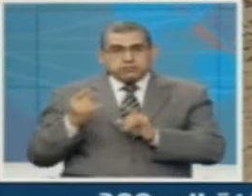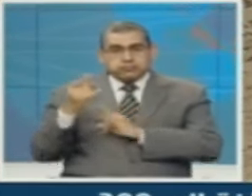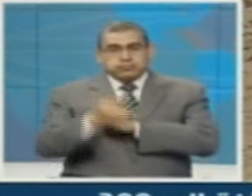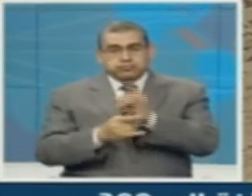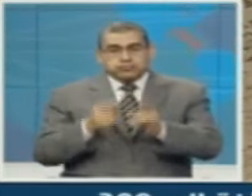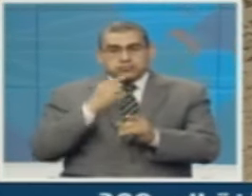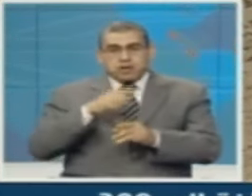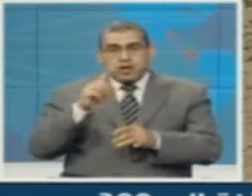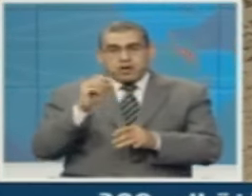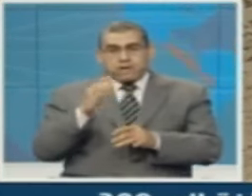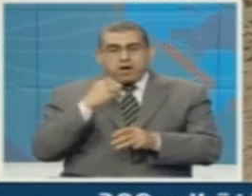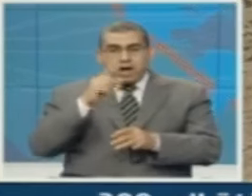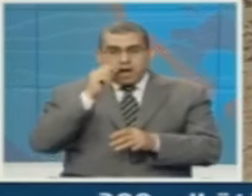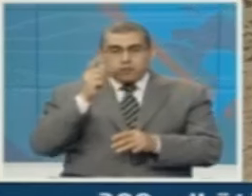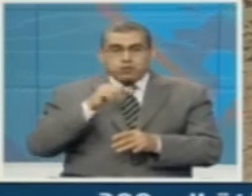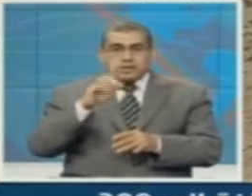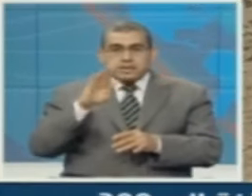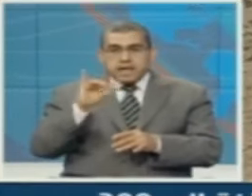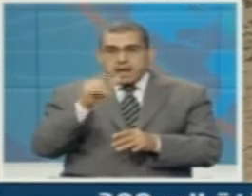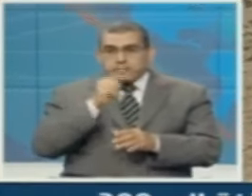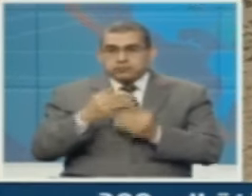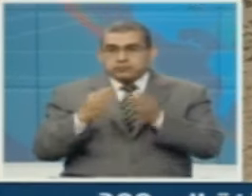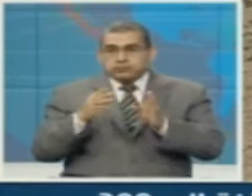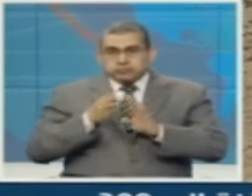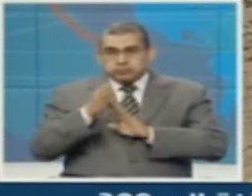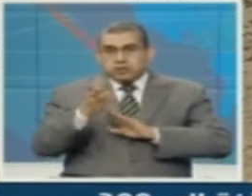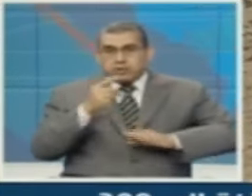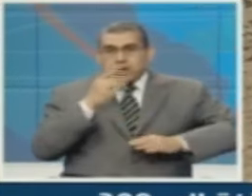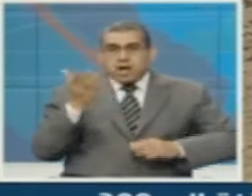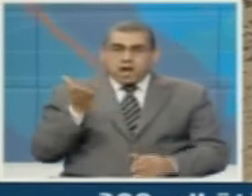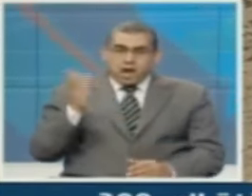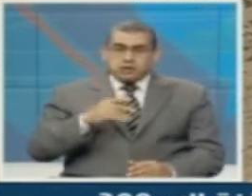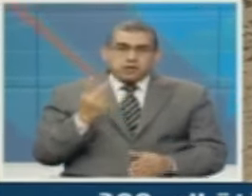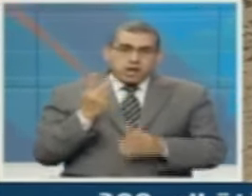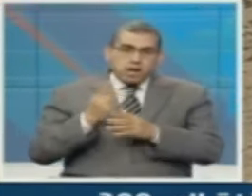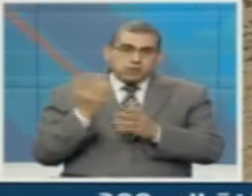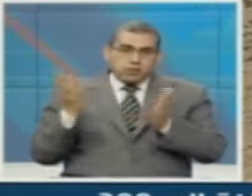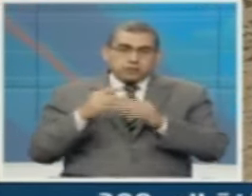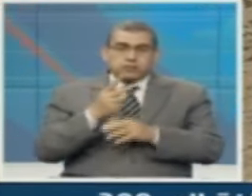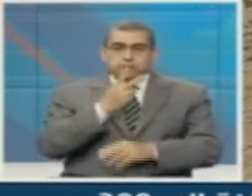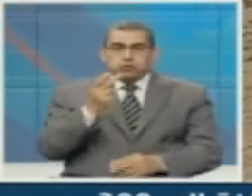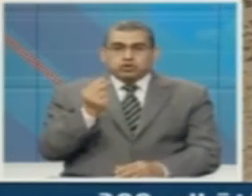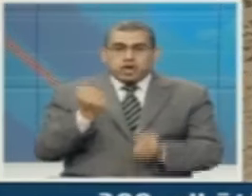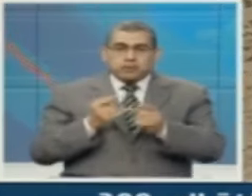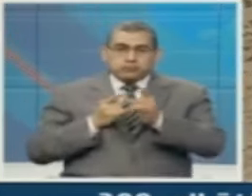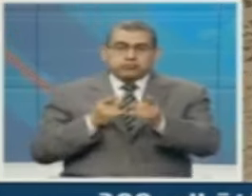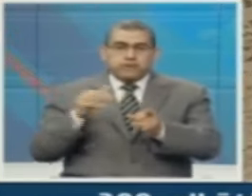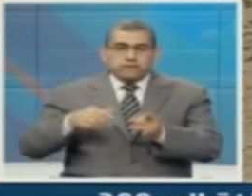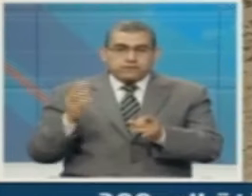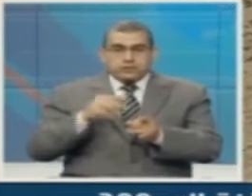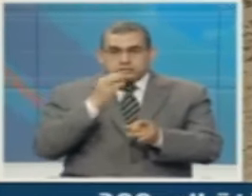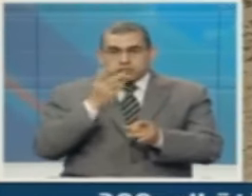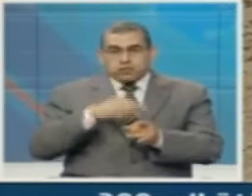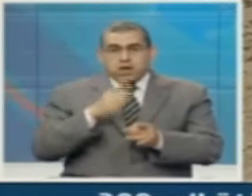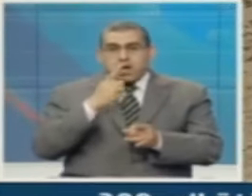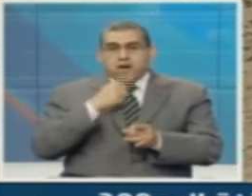رفح ومعبر كرم أبو سالم. معبر كرم أبو سالم يعني يدخل من خلاله عدد أكبر من الشاحنات، أكثر من 220 شاحنة تقريبا، ومعبر